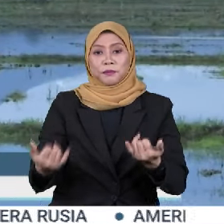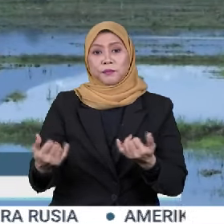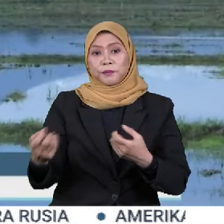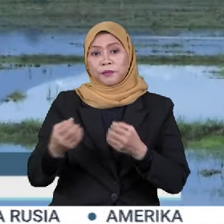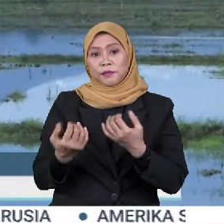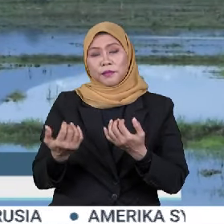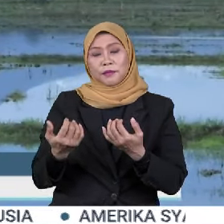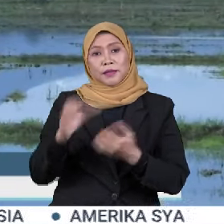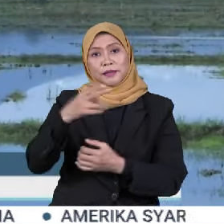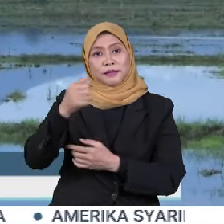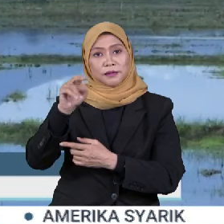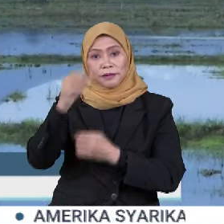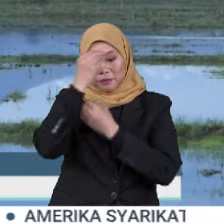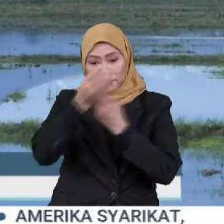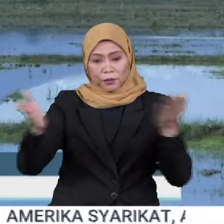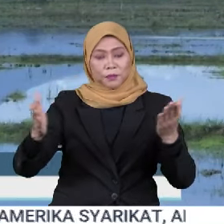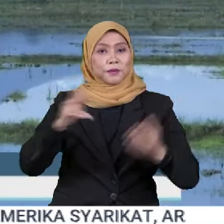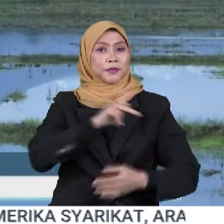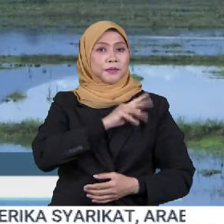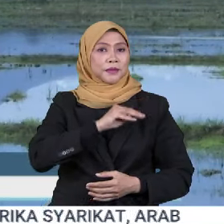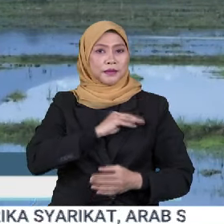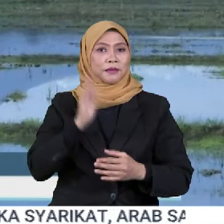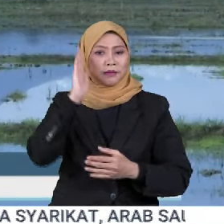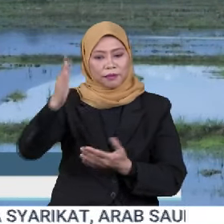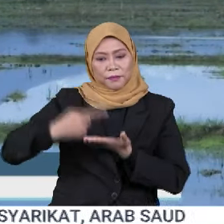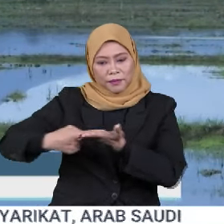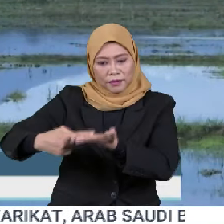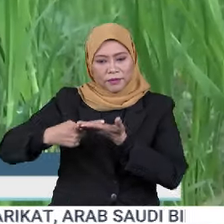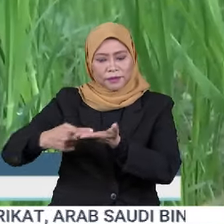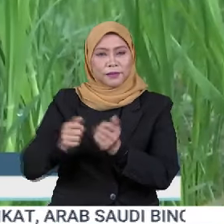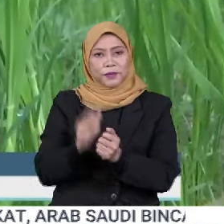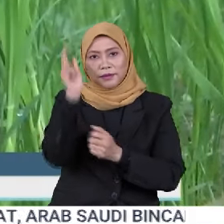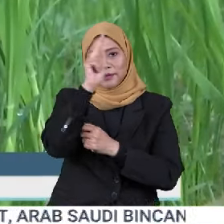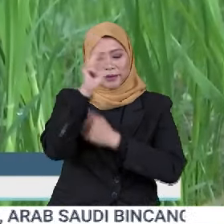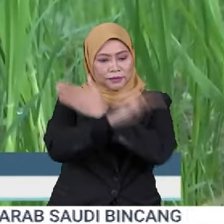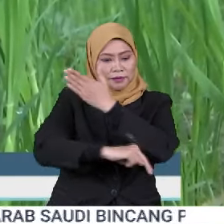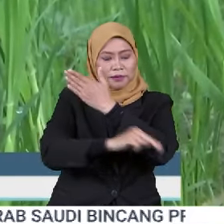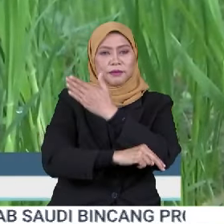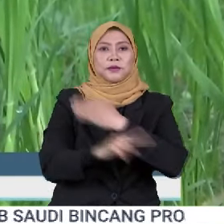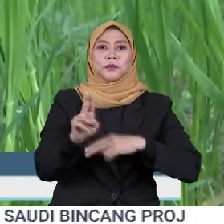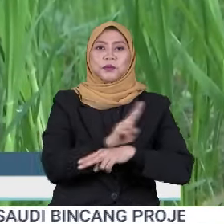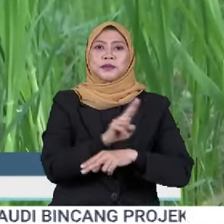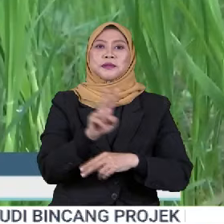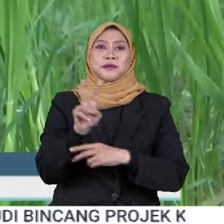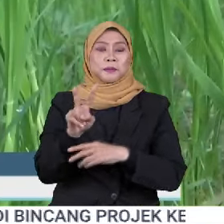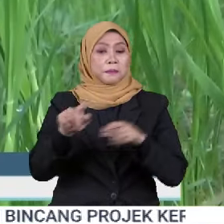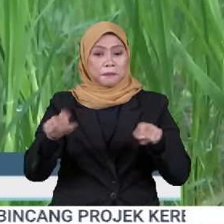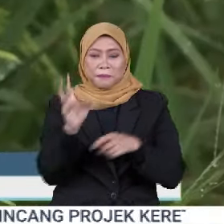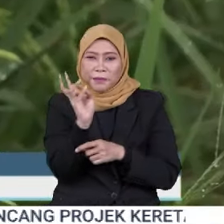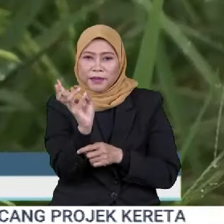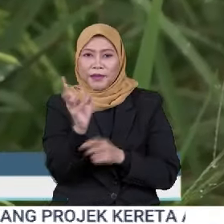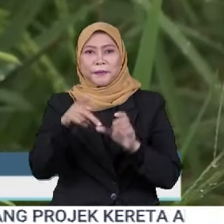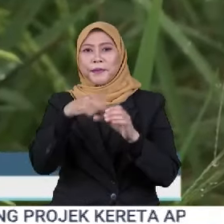jangan turut memaklumkan kementeriannya akan terus berunding dengan kerajaan negeri untuk membunuh pakai dua peraih benih padi